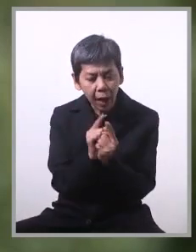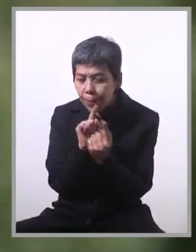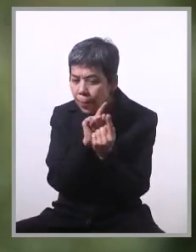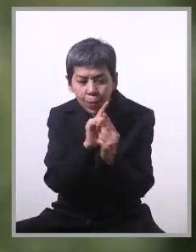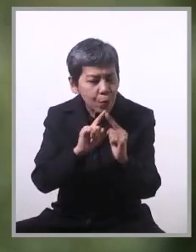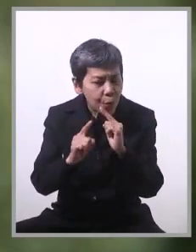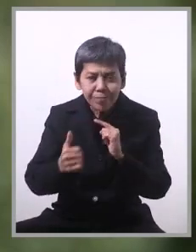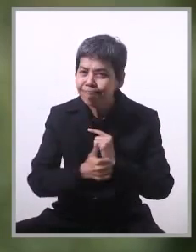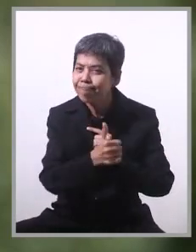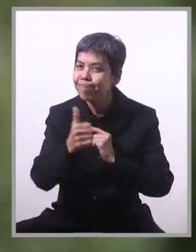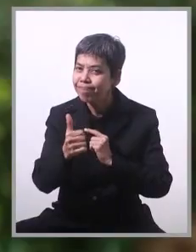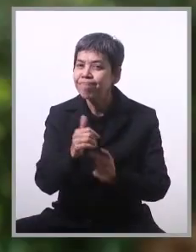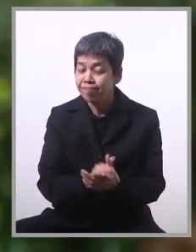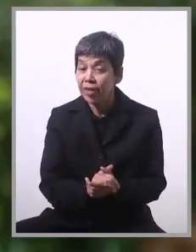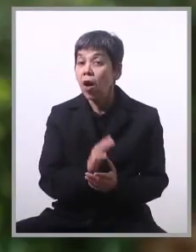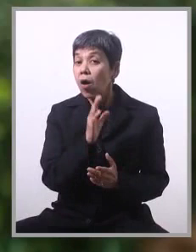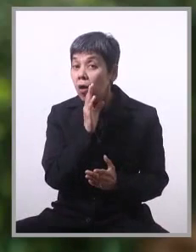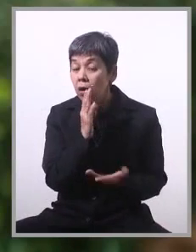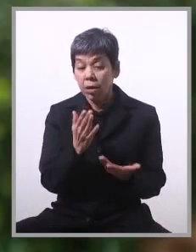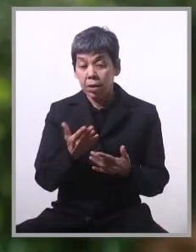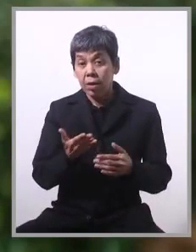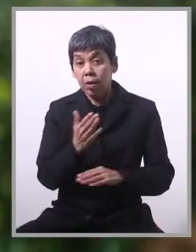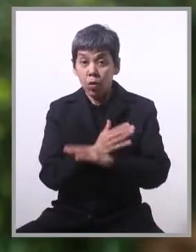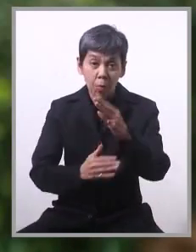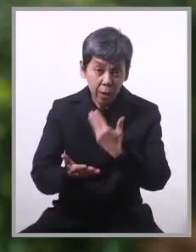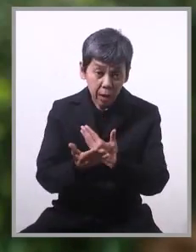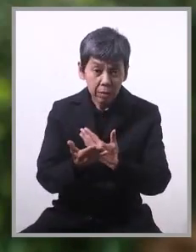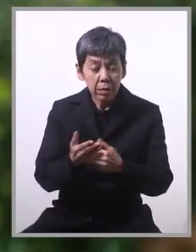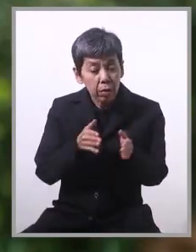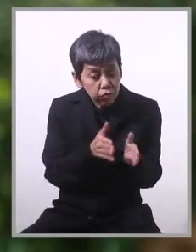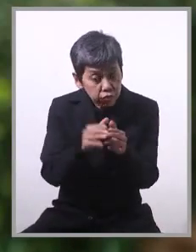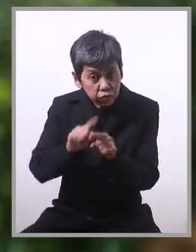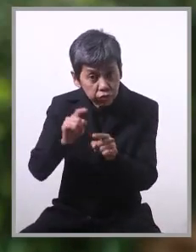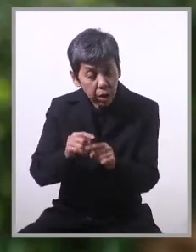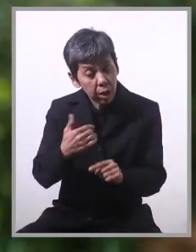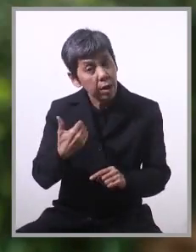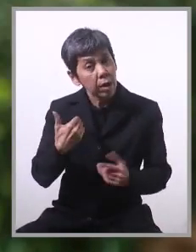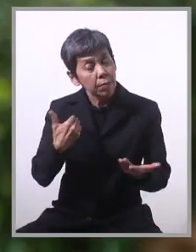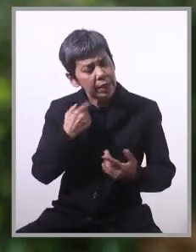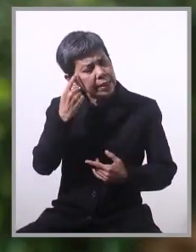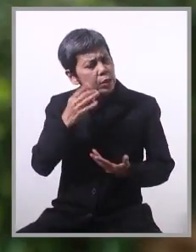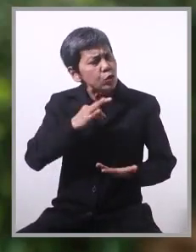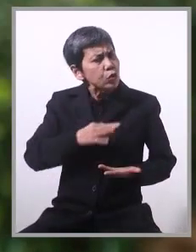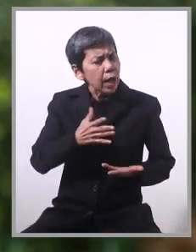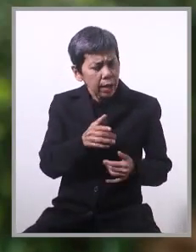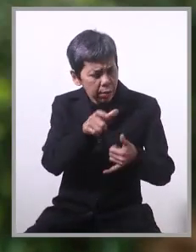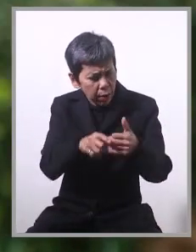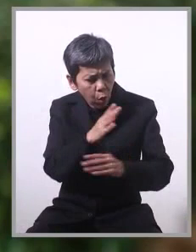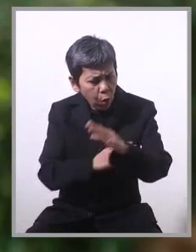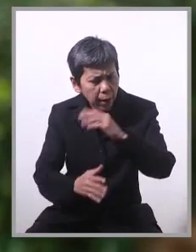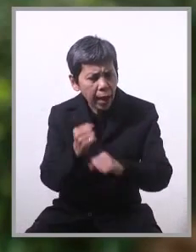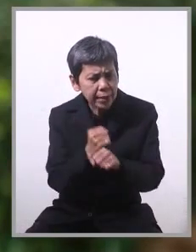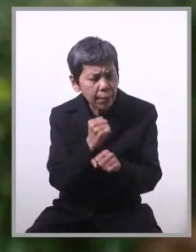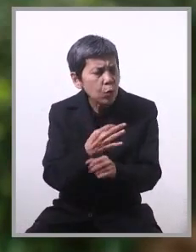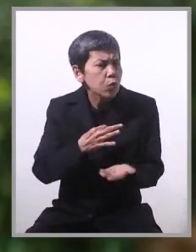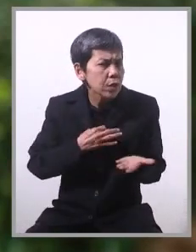พื่อนร่วมงานได้ดีหมดทุกคนนะคะและถ้าถามถึงว่าน้องๆพาทุกคนทุกแผนกนี่มีความคิดเห็นยังไงเกี่ยวกับที่ว่าเราเปิดโอกาสให้